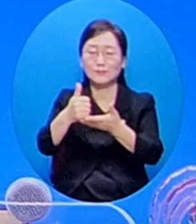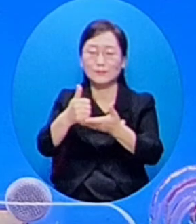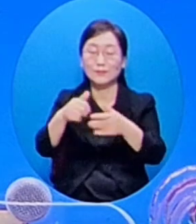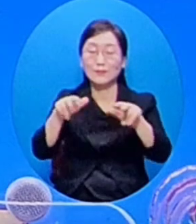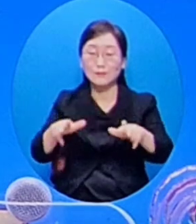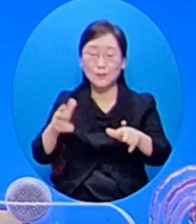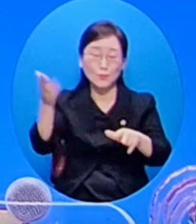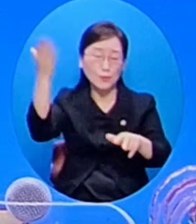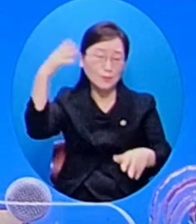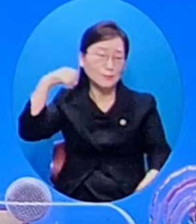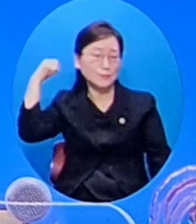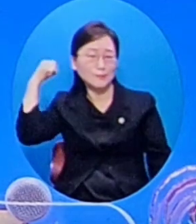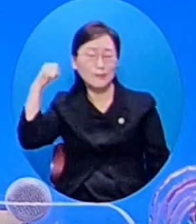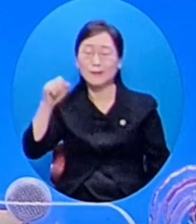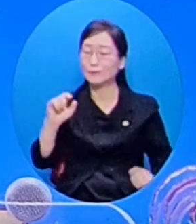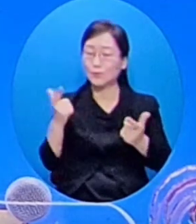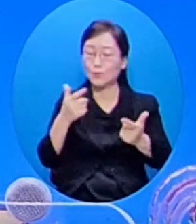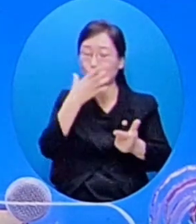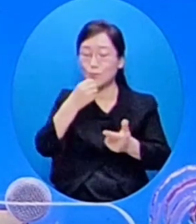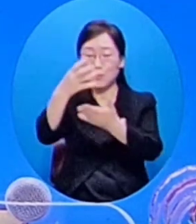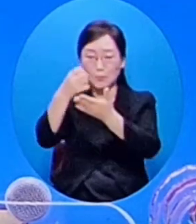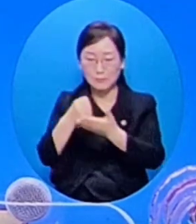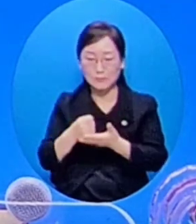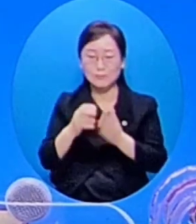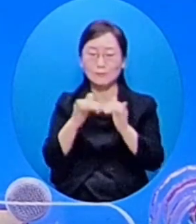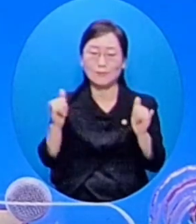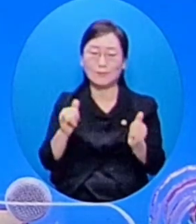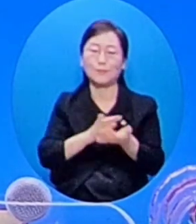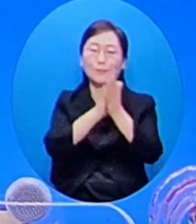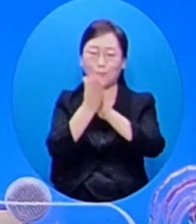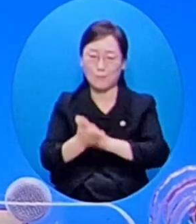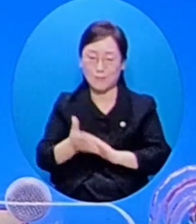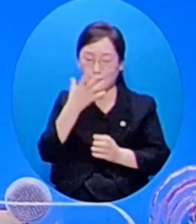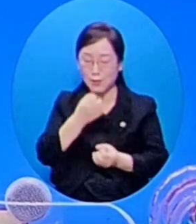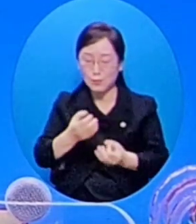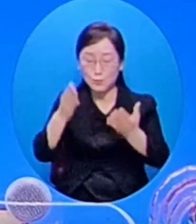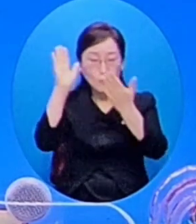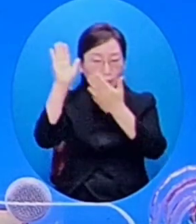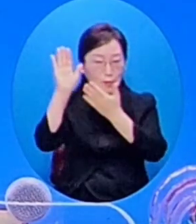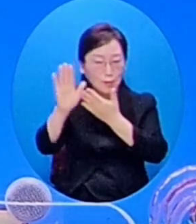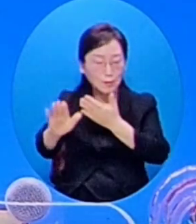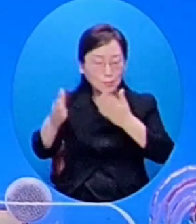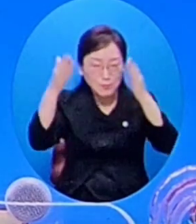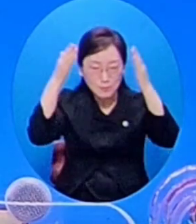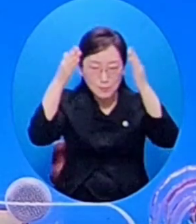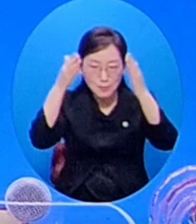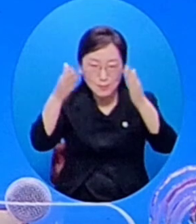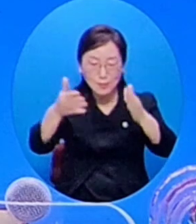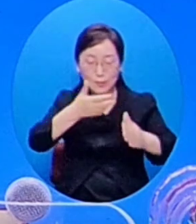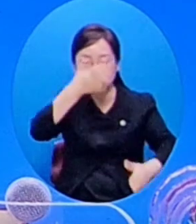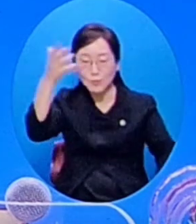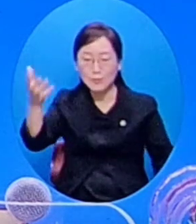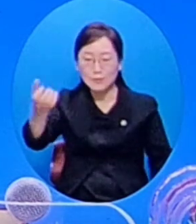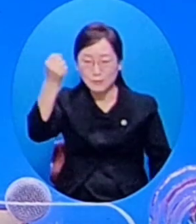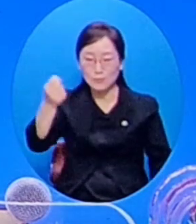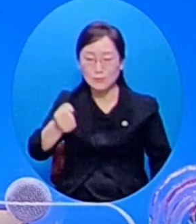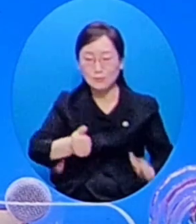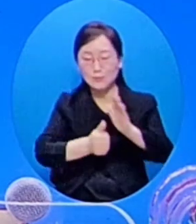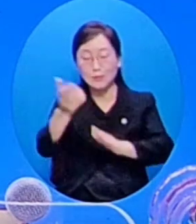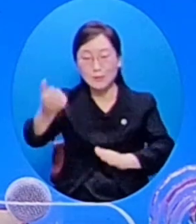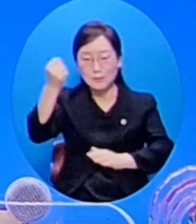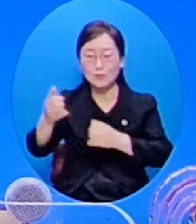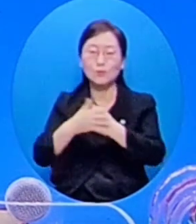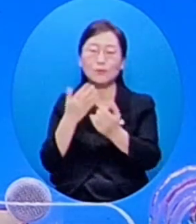이제는 과거의 메인 인생이 아니라 복받은 인생으로서 축복의 내일을 바라보며 꿈과 희망을 갖고 나가는 우리 모두가 되게 하여